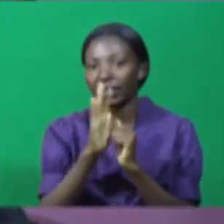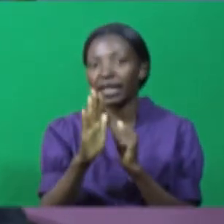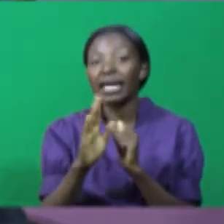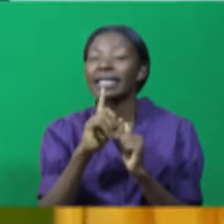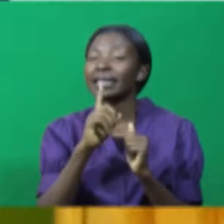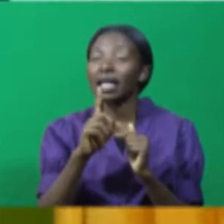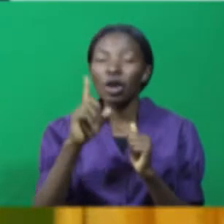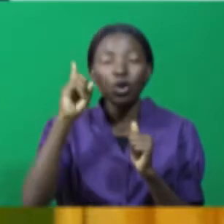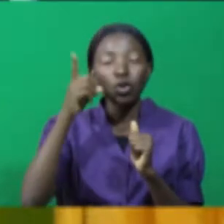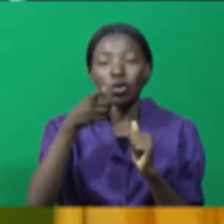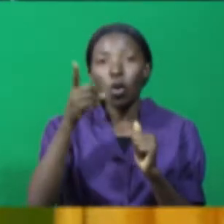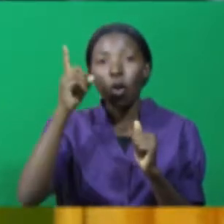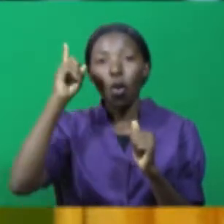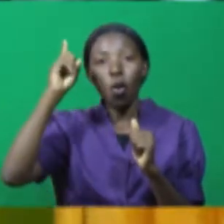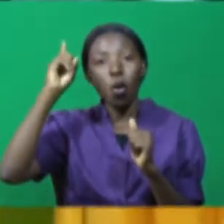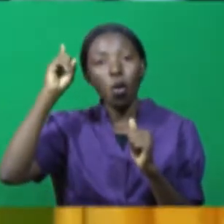Vachitoti mwari wako